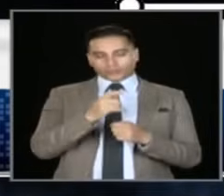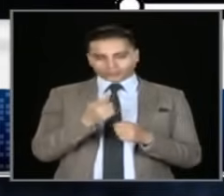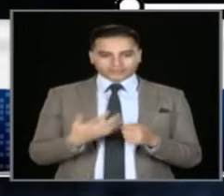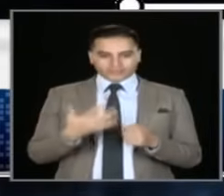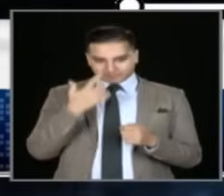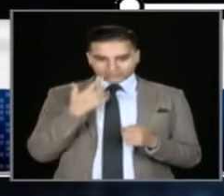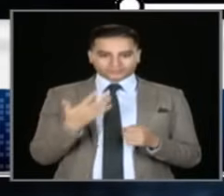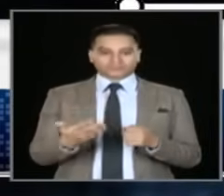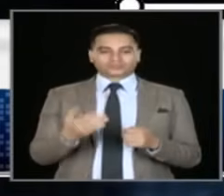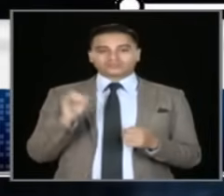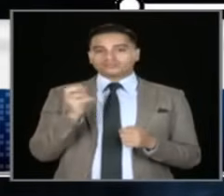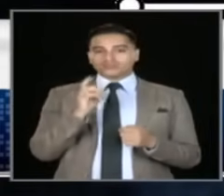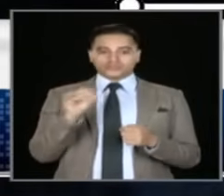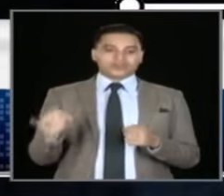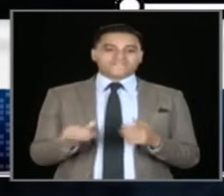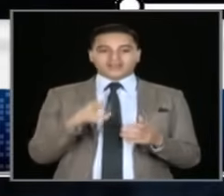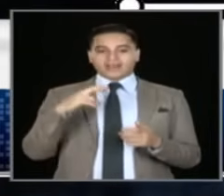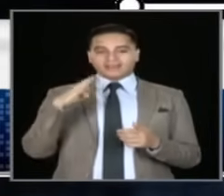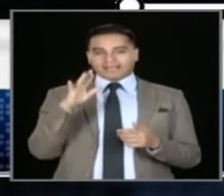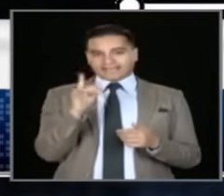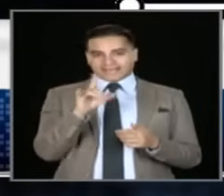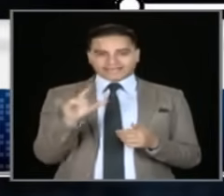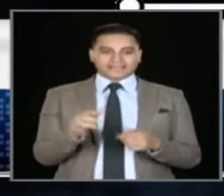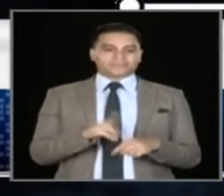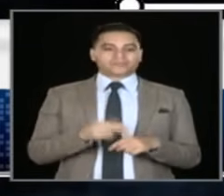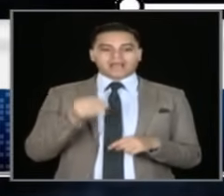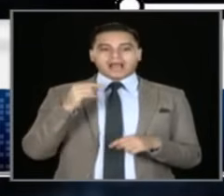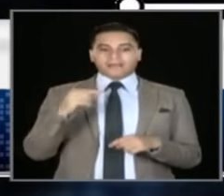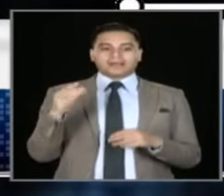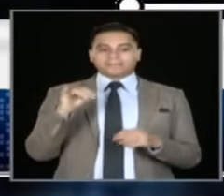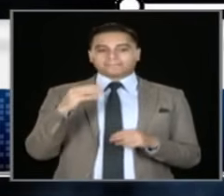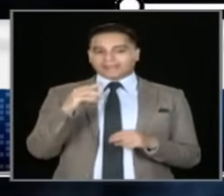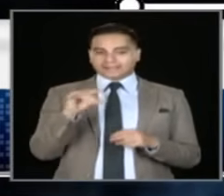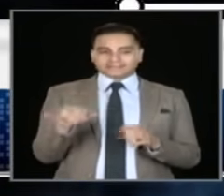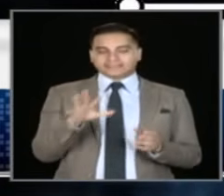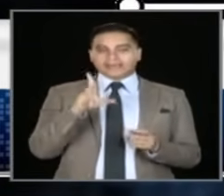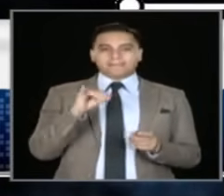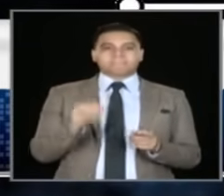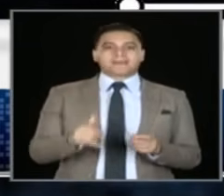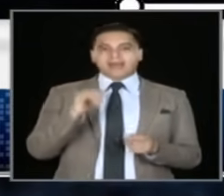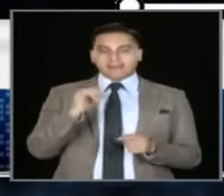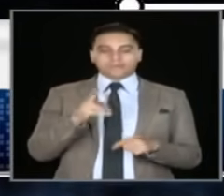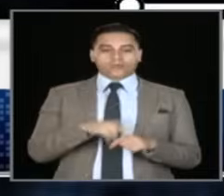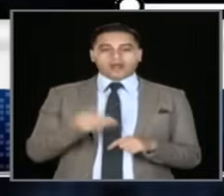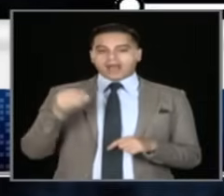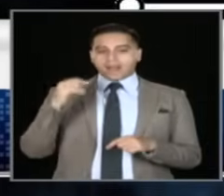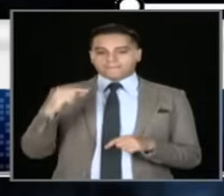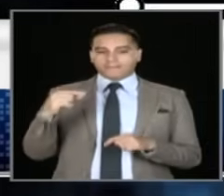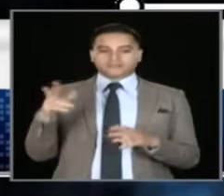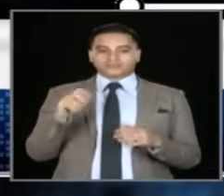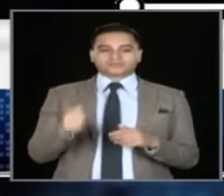5: مصطفى زكري، أحمد مجدي همام، أحمد الصادق، شادي